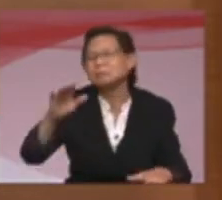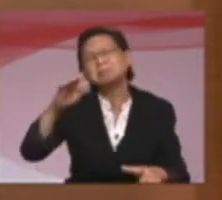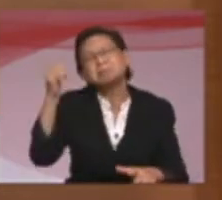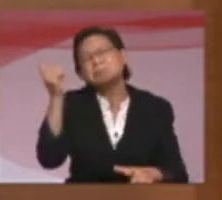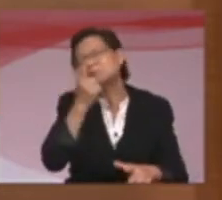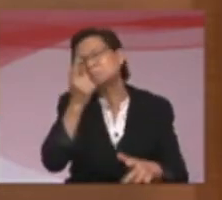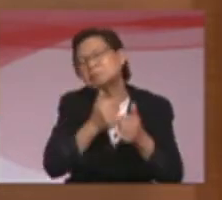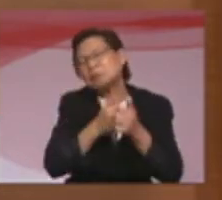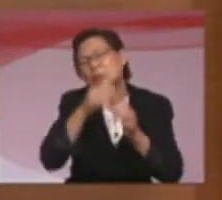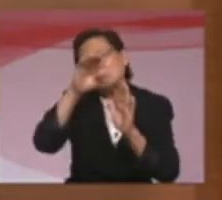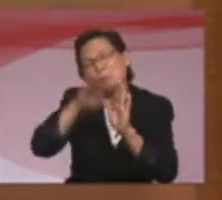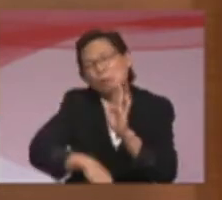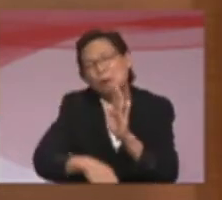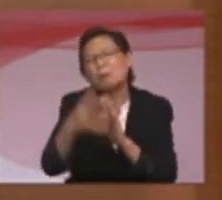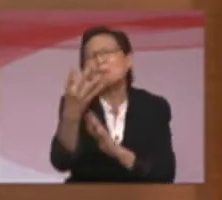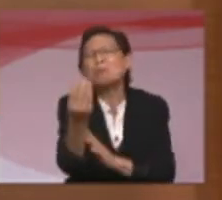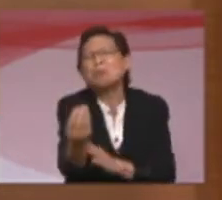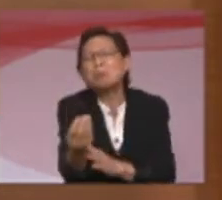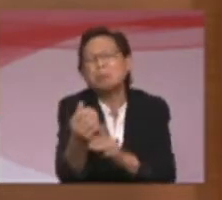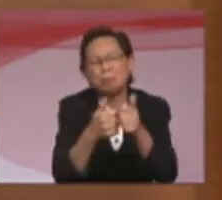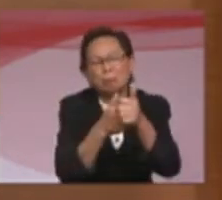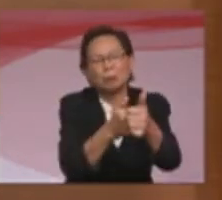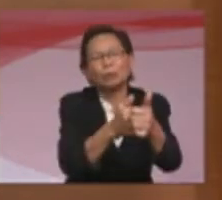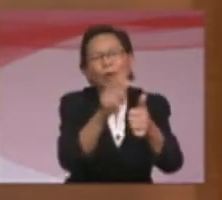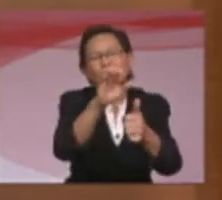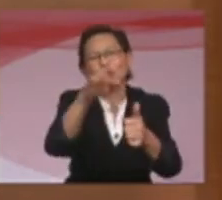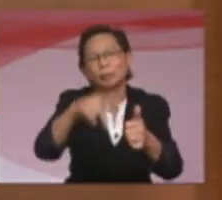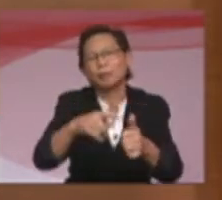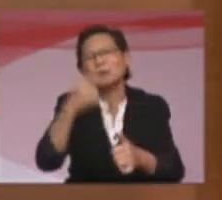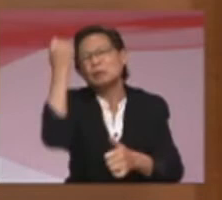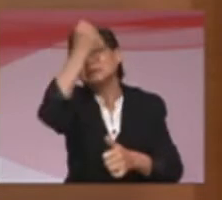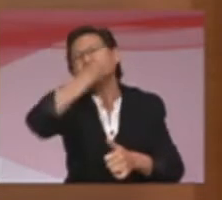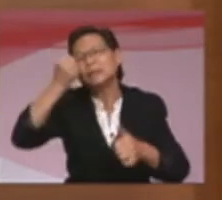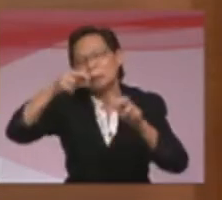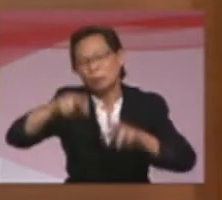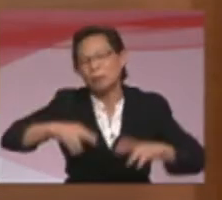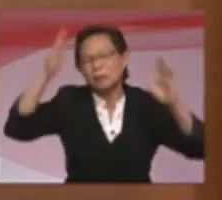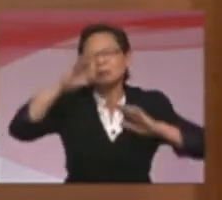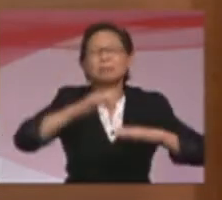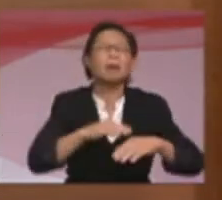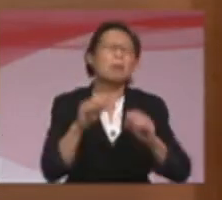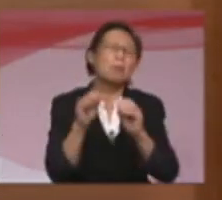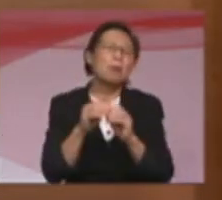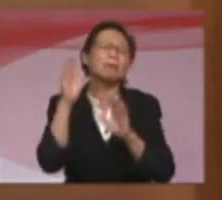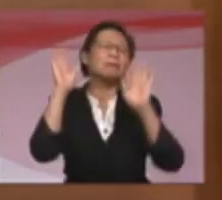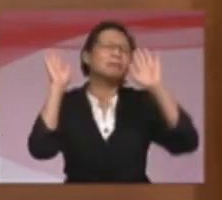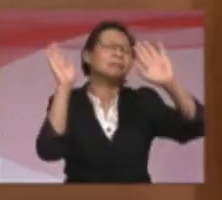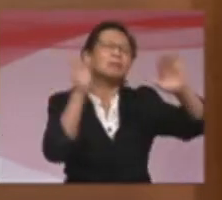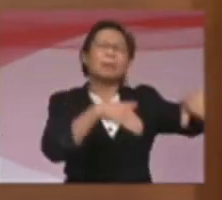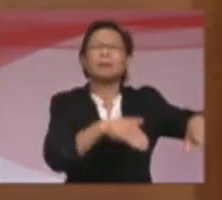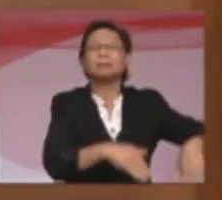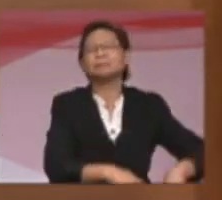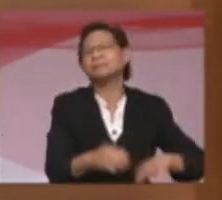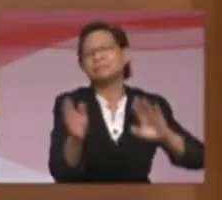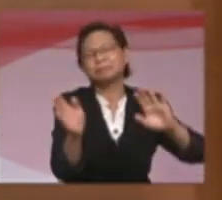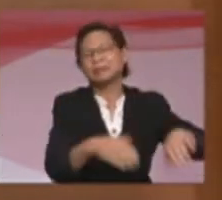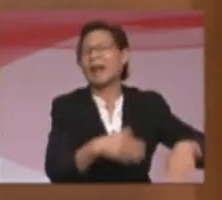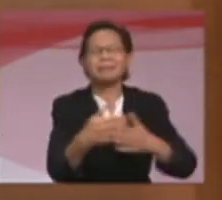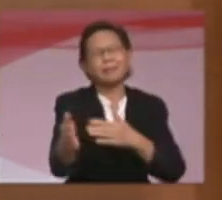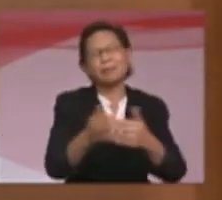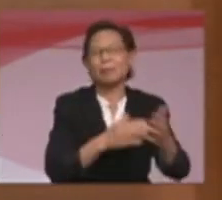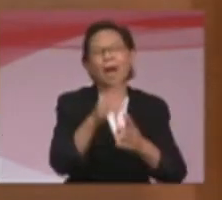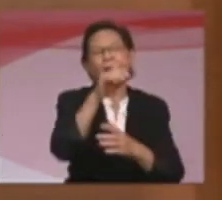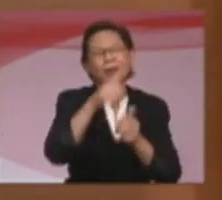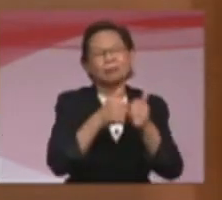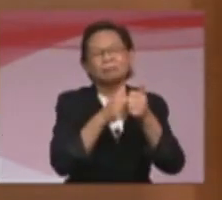pematuhan, sikap rakyat kita yang semakin tidak patuh kepada SOP yang dikeluarkan